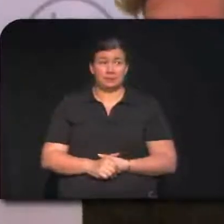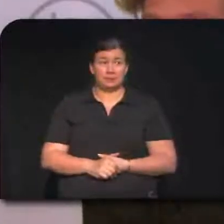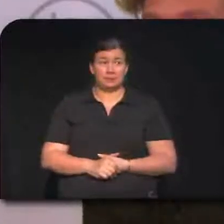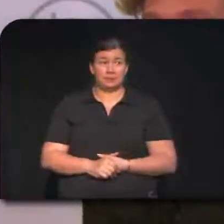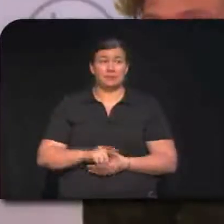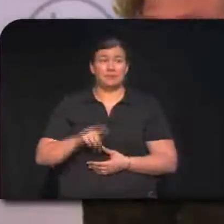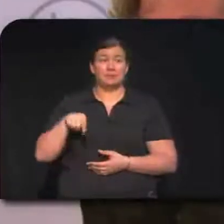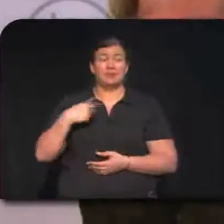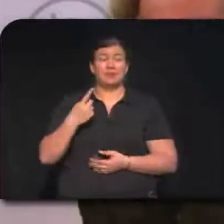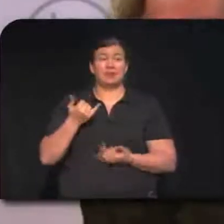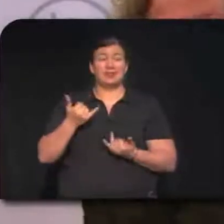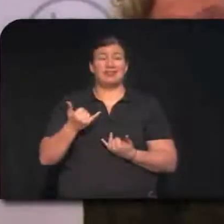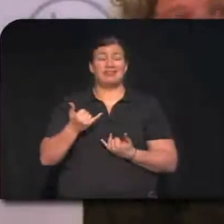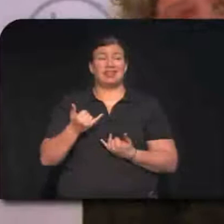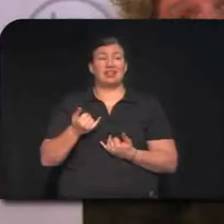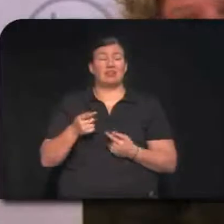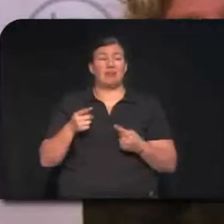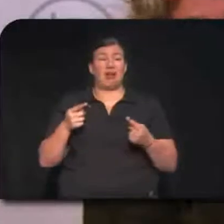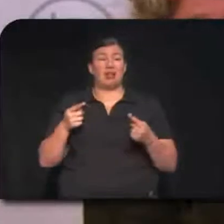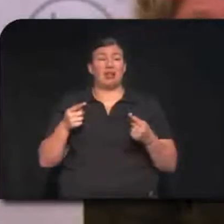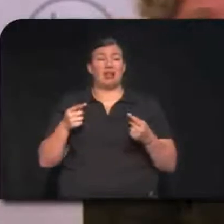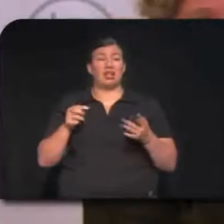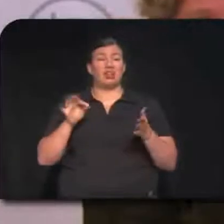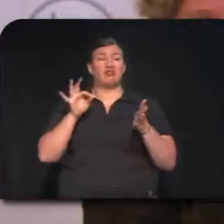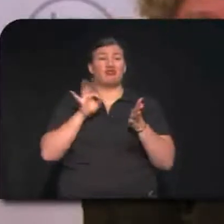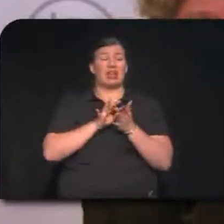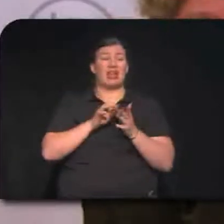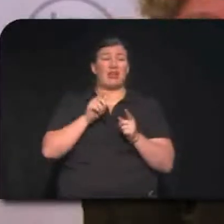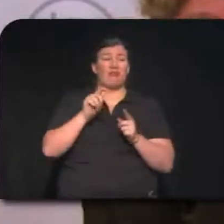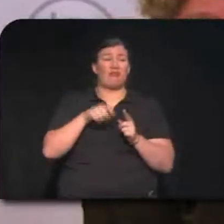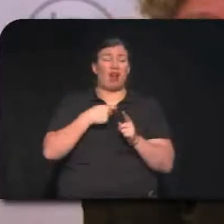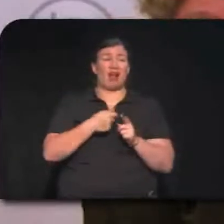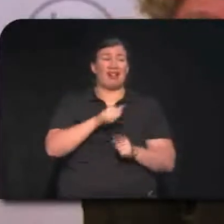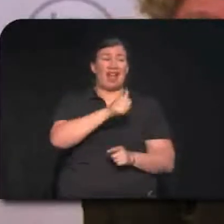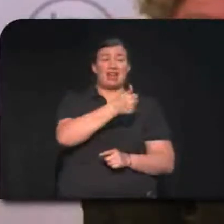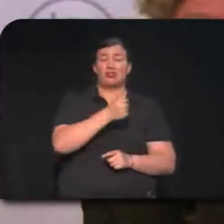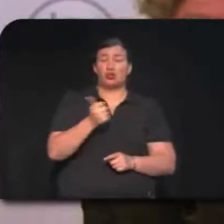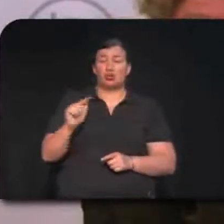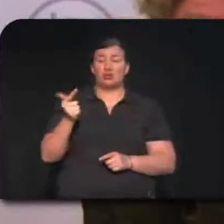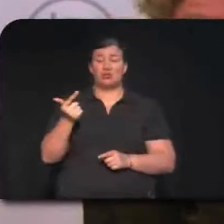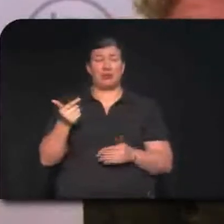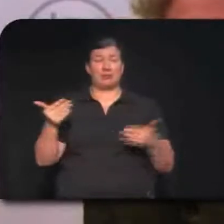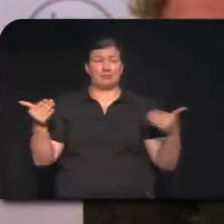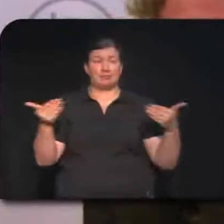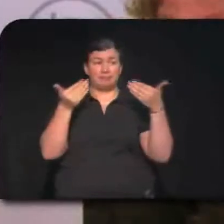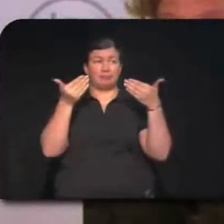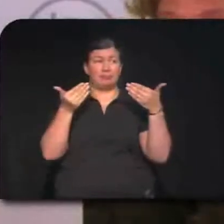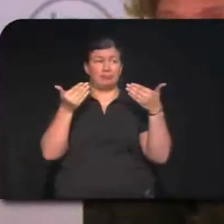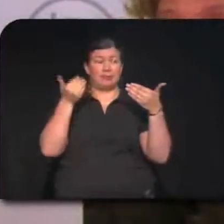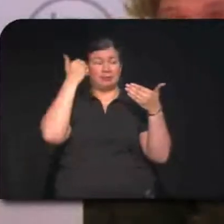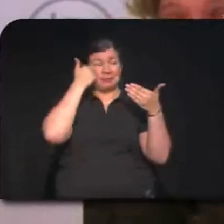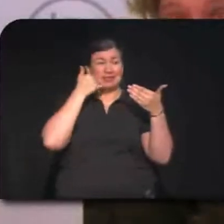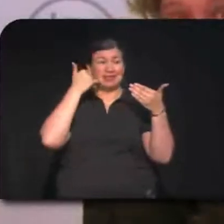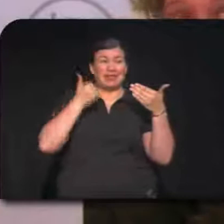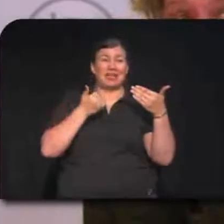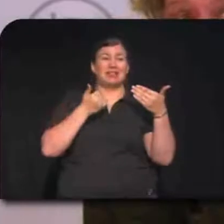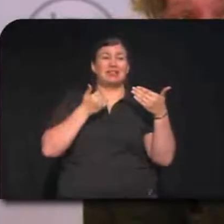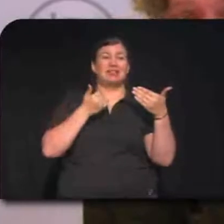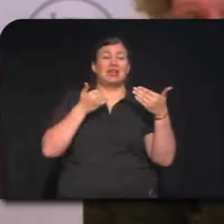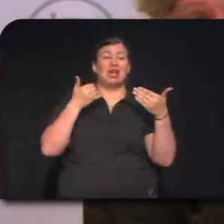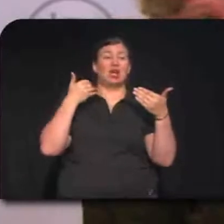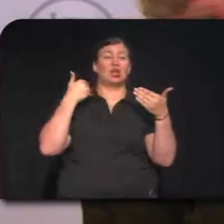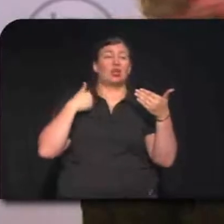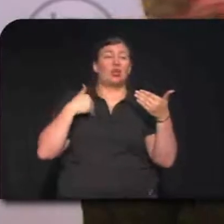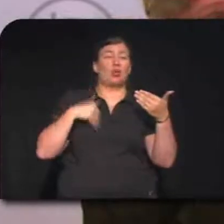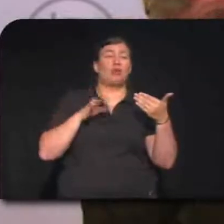dann stimmen wir jetzt als Stichwahl an den ersten und den zweiten gegeneinander ab ich hätte gerne die grüne Karte für den gesamten